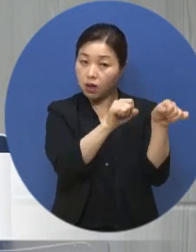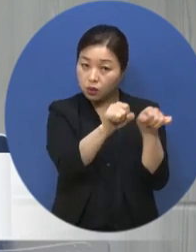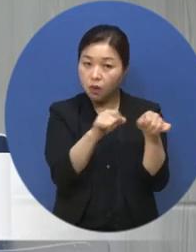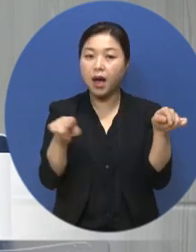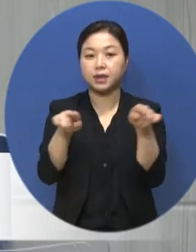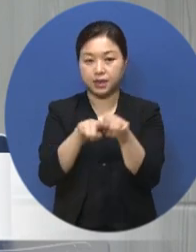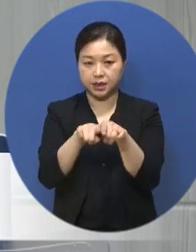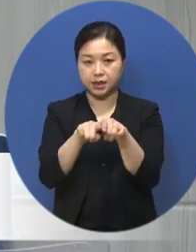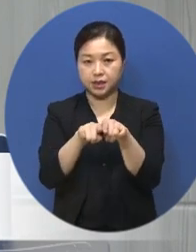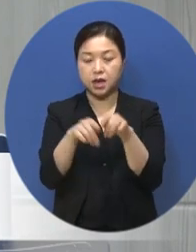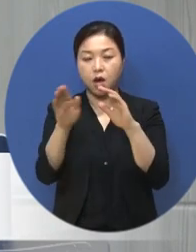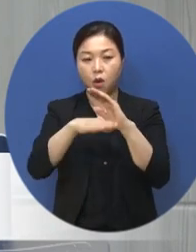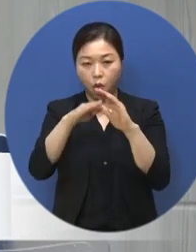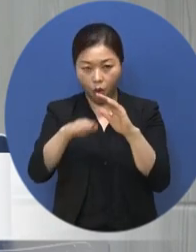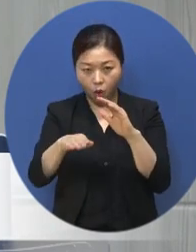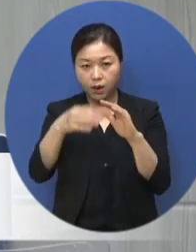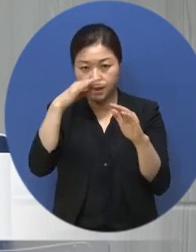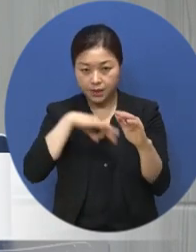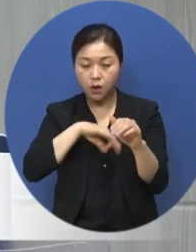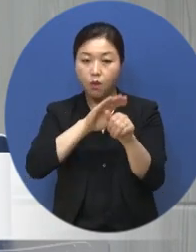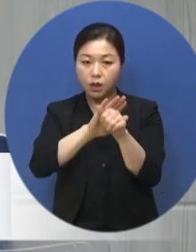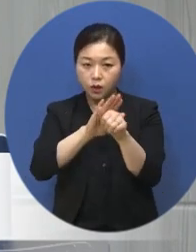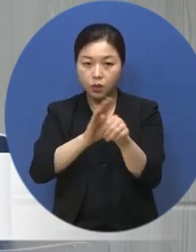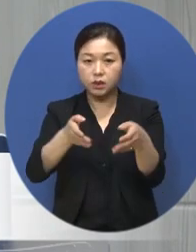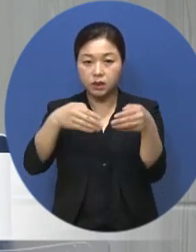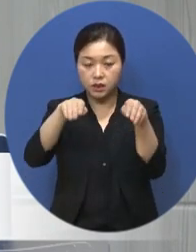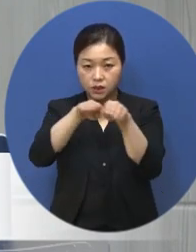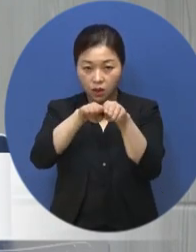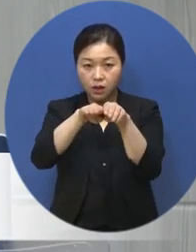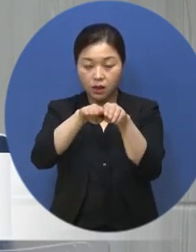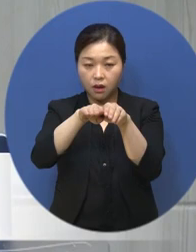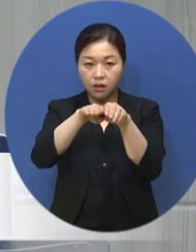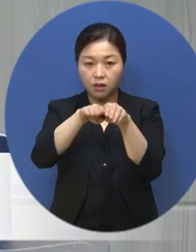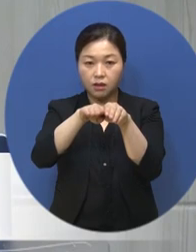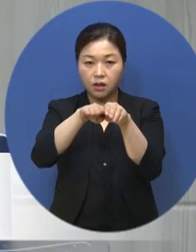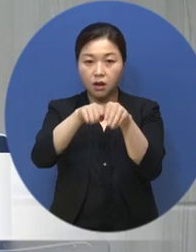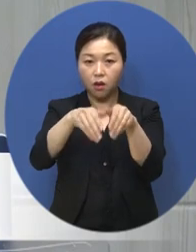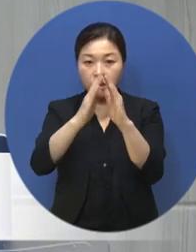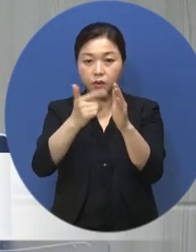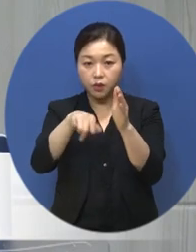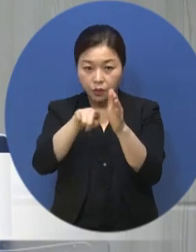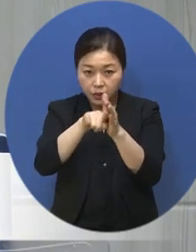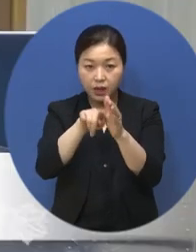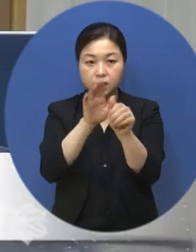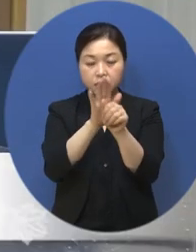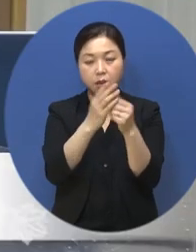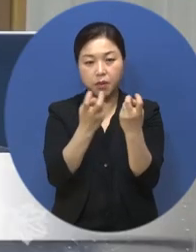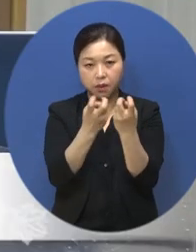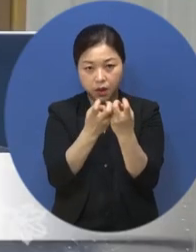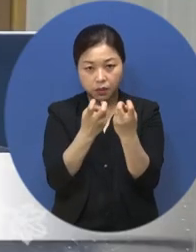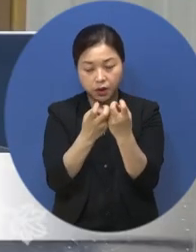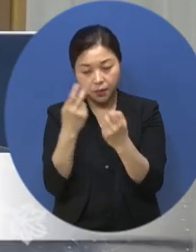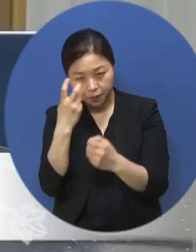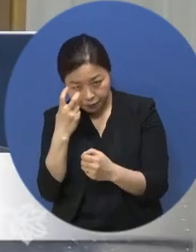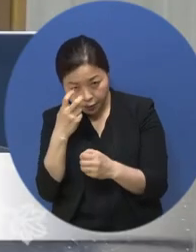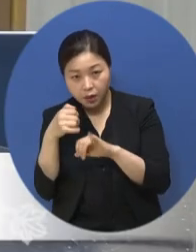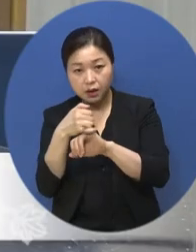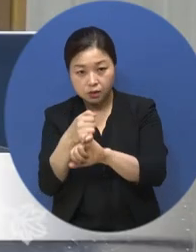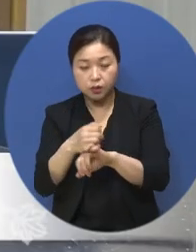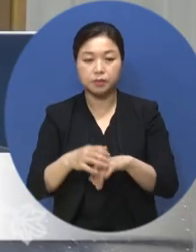공익활동 지원센터 건립을 위한 지원 방안을 적극적으로 검토하도록 하겠습니다. 우리 양주시가